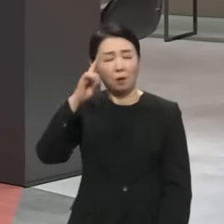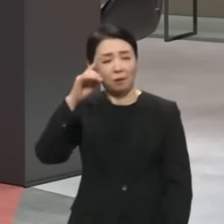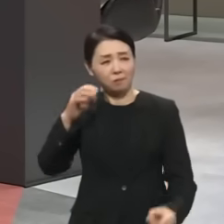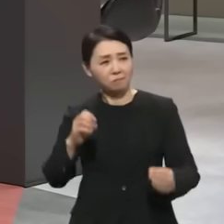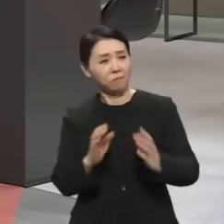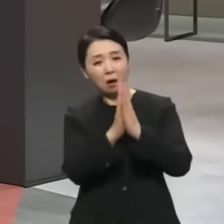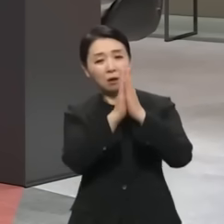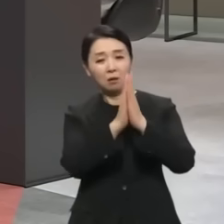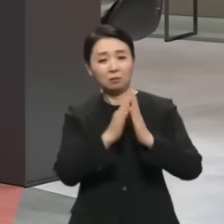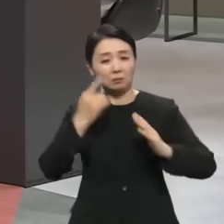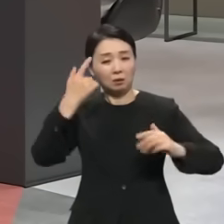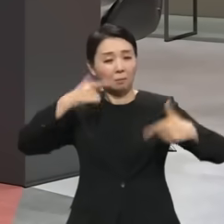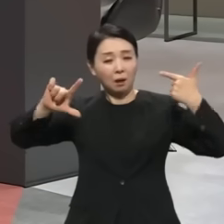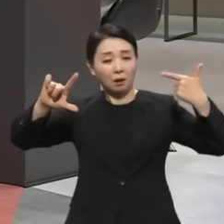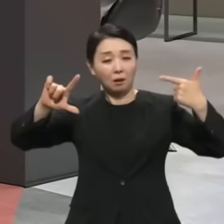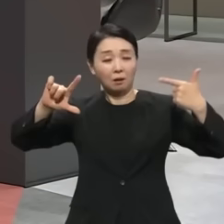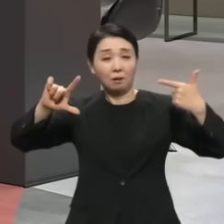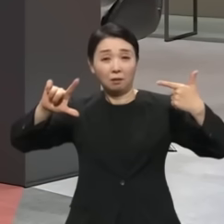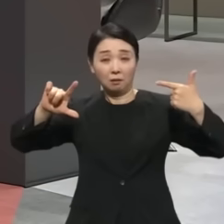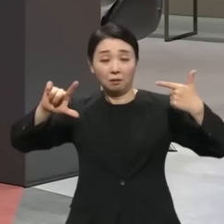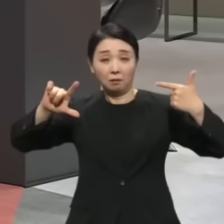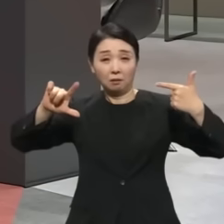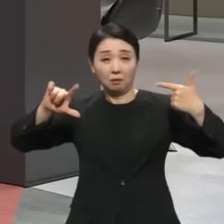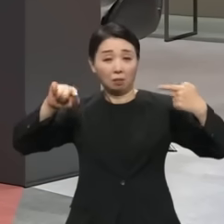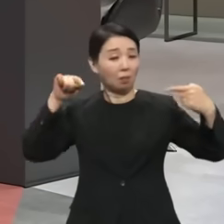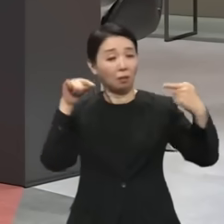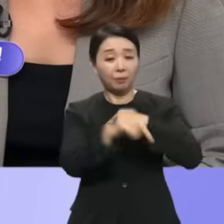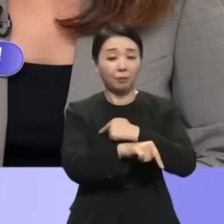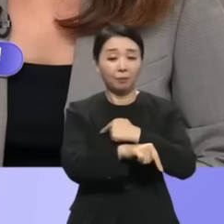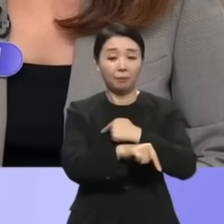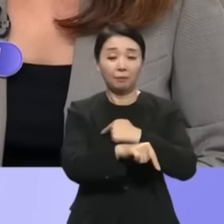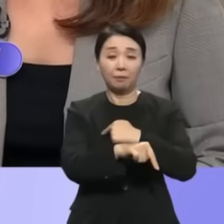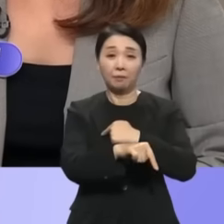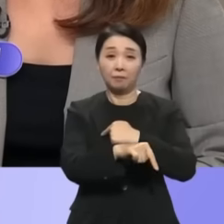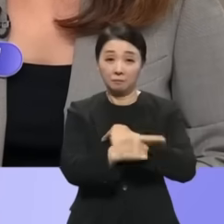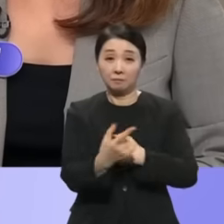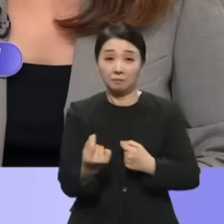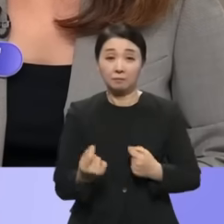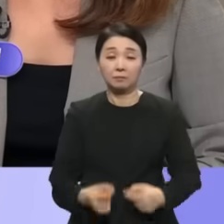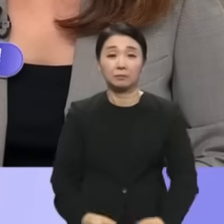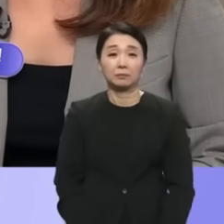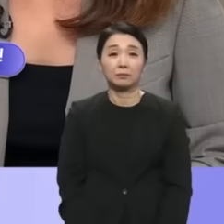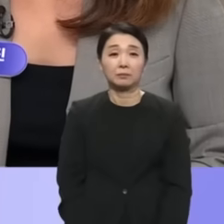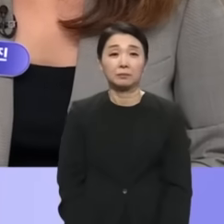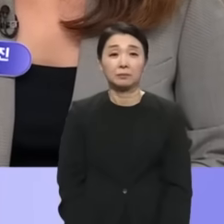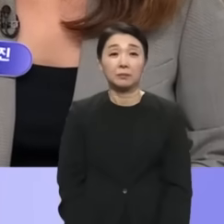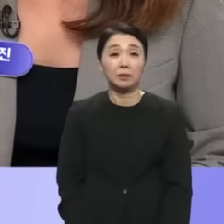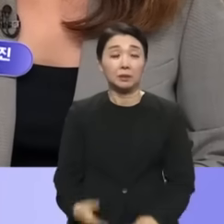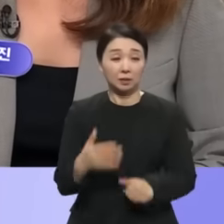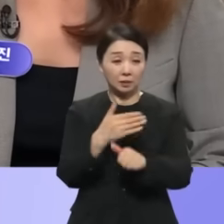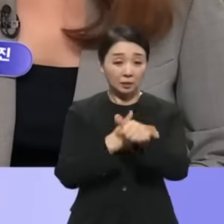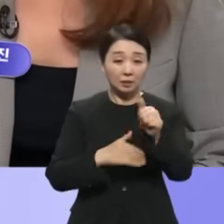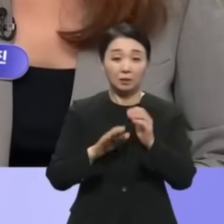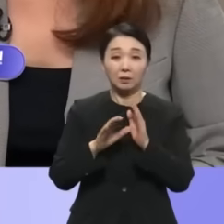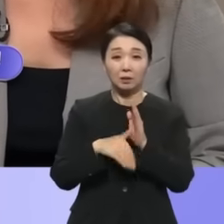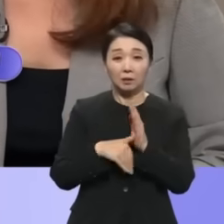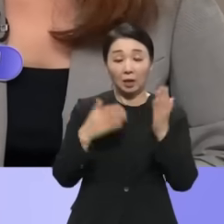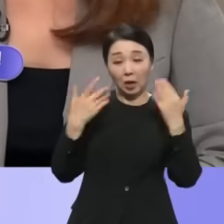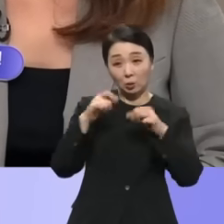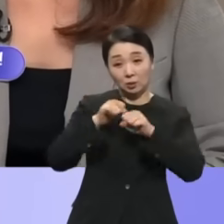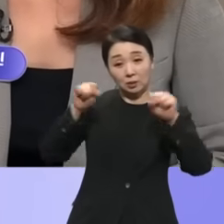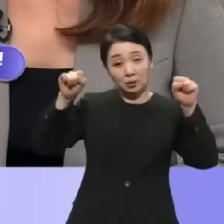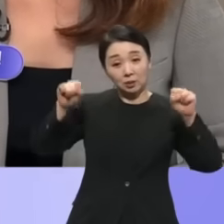주장이 서로 다른데 일단 이렇게 본다면이 상황이 오기까지 학교